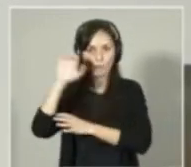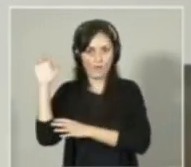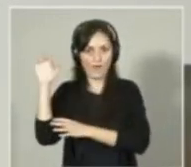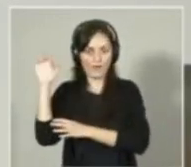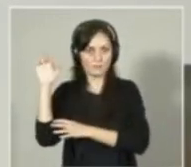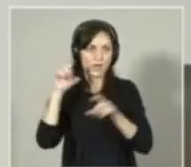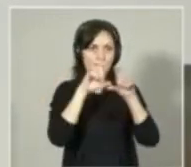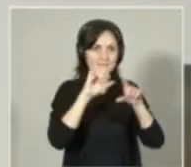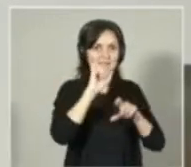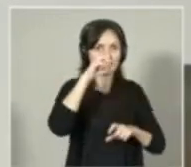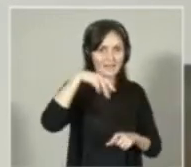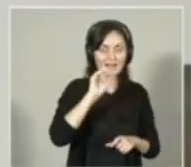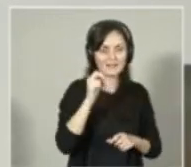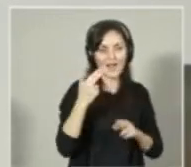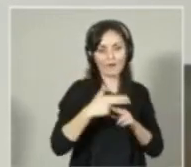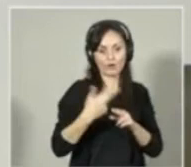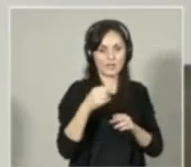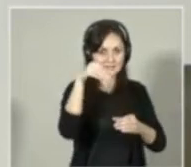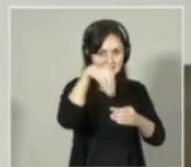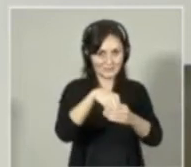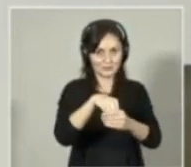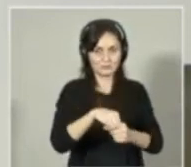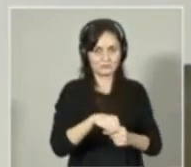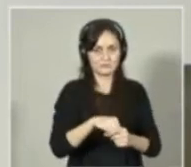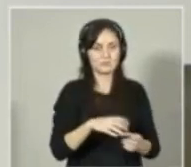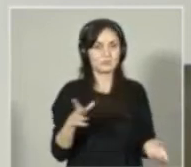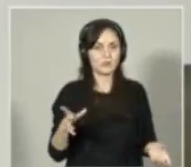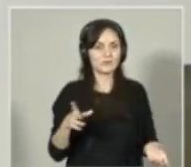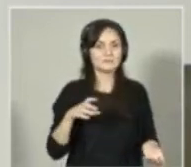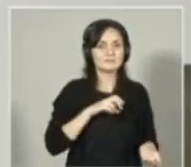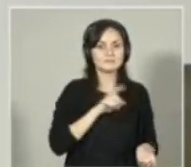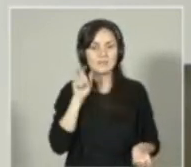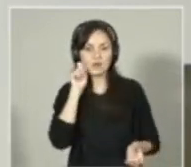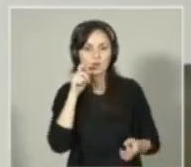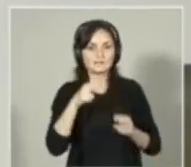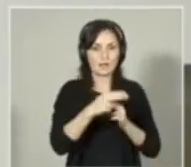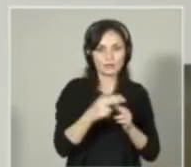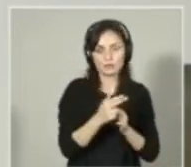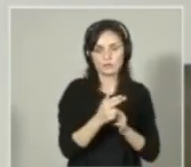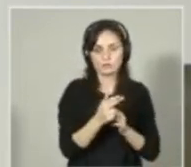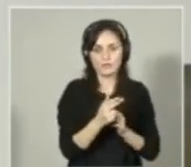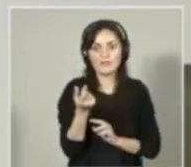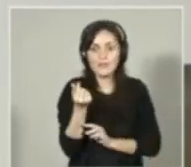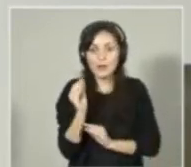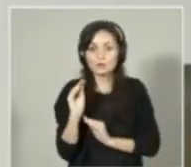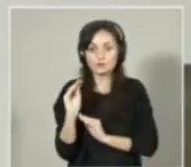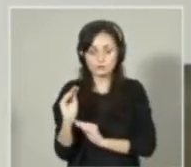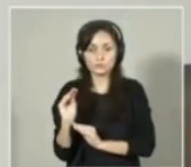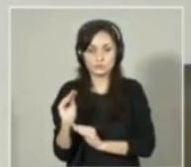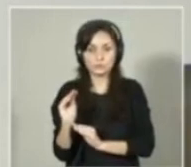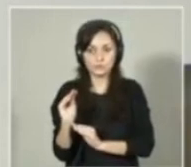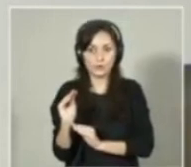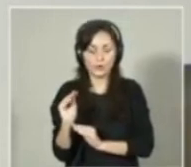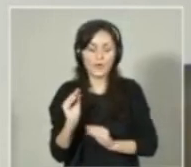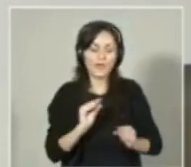com Indra a les seves fronteres. Senyores i senyors accionistes, són els seus diners els que estan invertint en la fabricació d'armament.